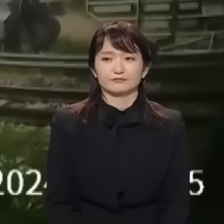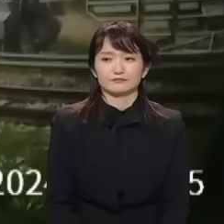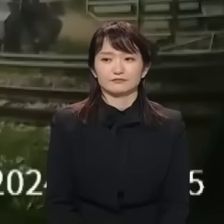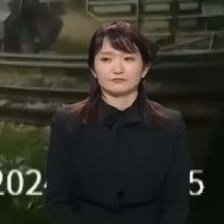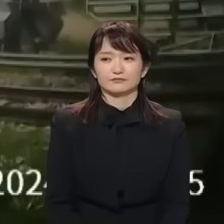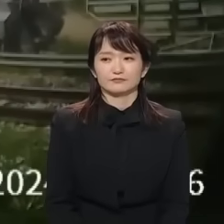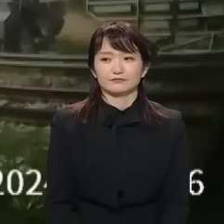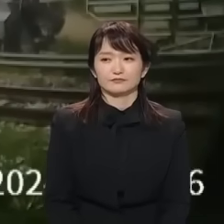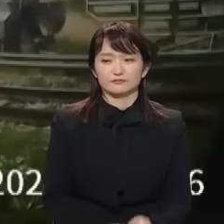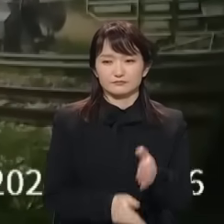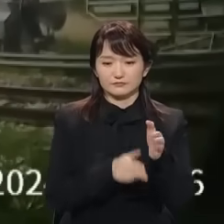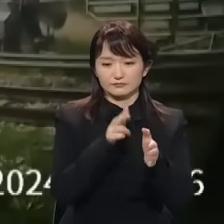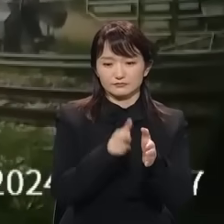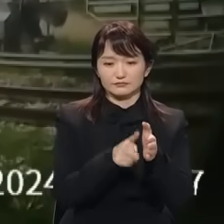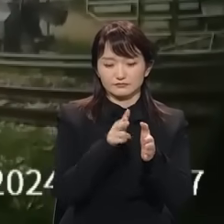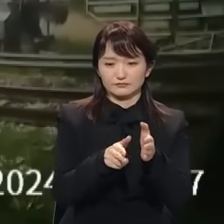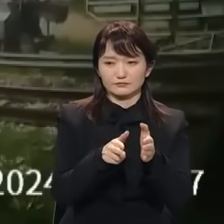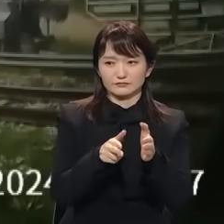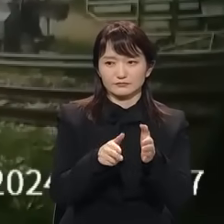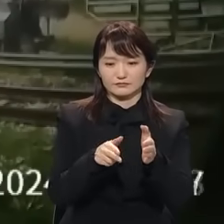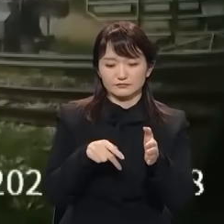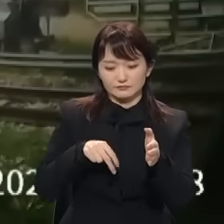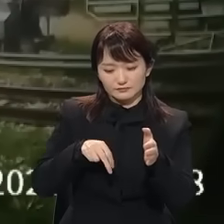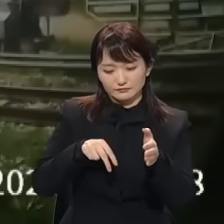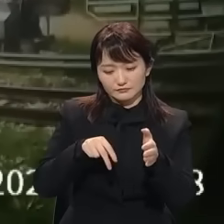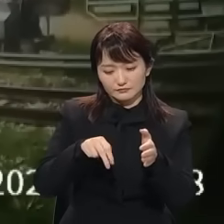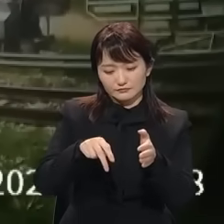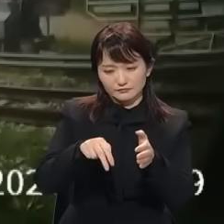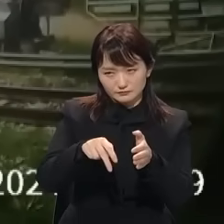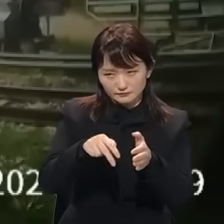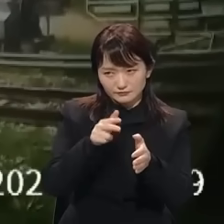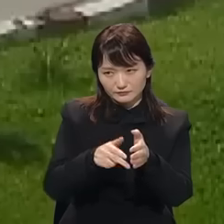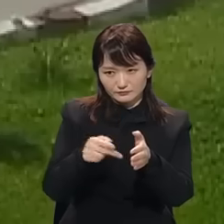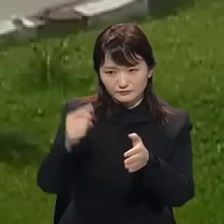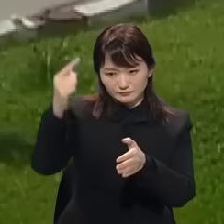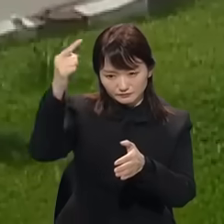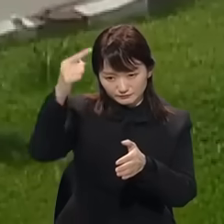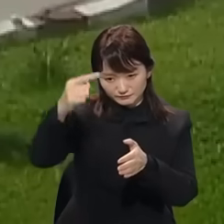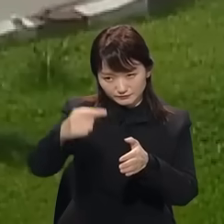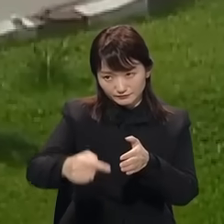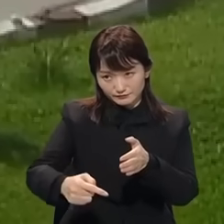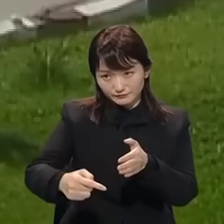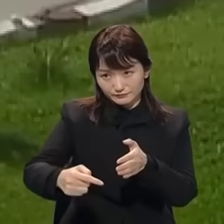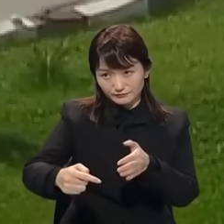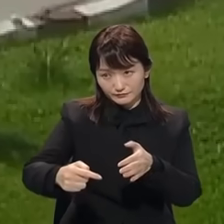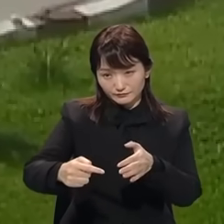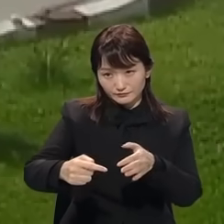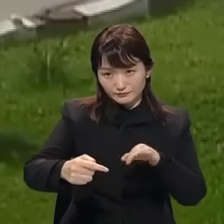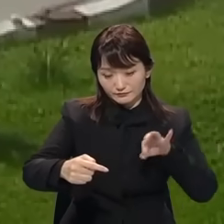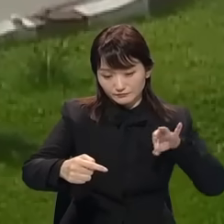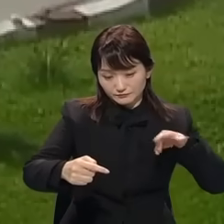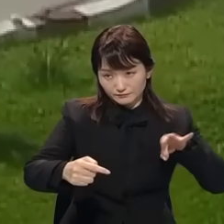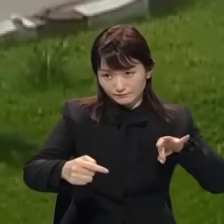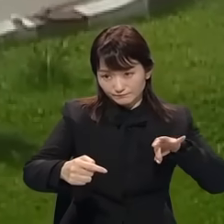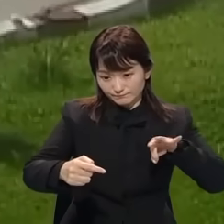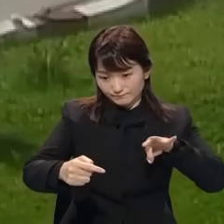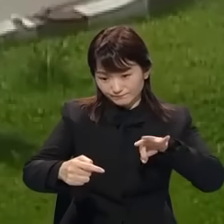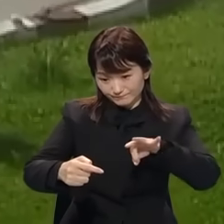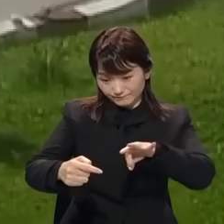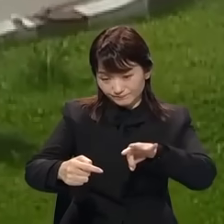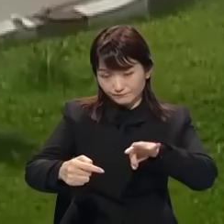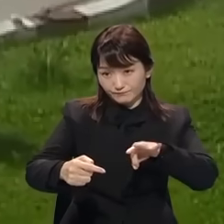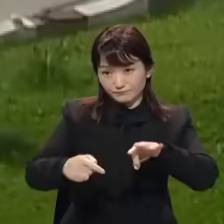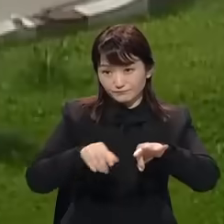네, 기차 건널목의 차단기가 천천히 내려갑니다. 곧 기차가 지나간다는 뜻이겠죠. 오토바이도 차단기 멀찍이서 멈춰